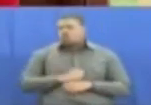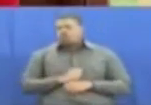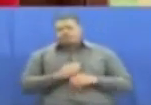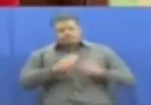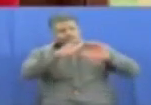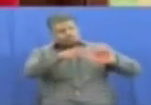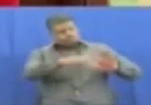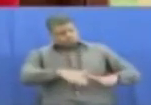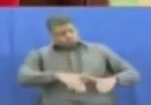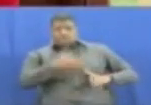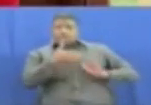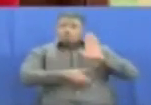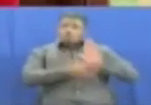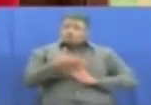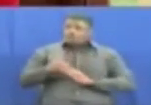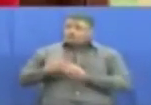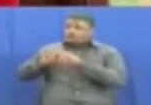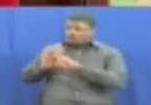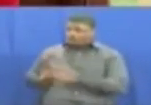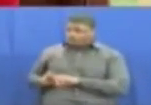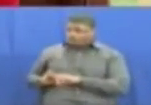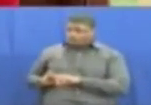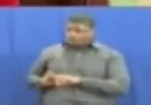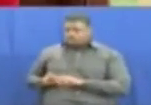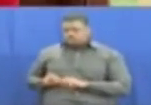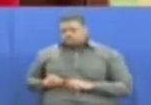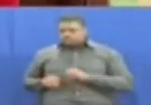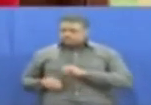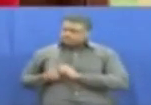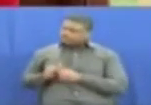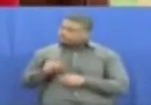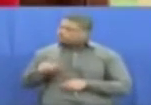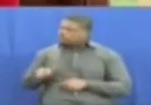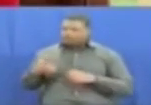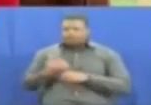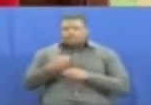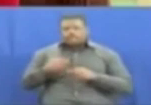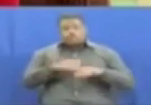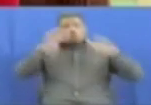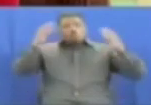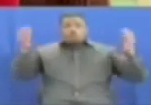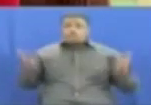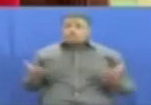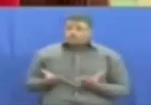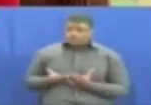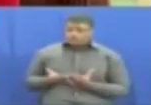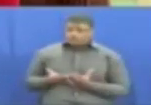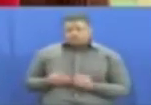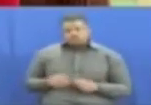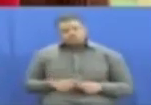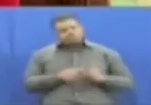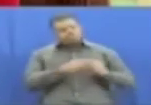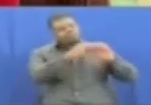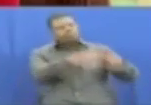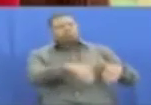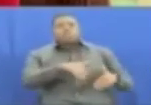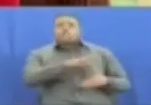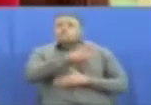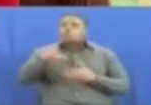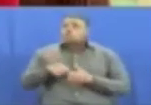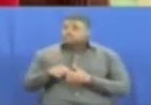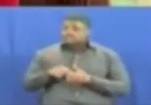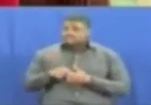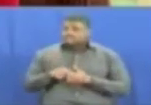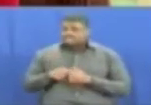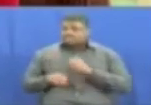La kwanza tumekaa baada ya janga hili kulikumba dunia na mabunge yote duniani